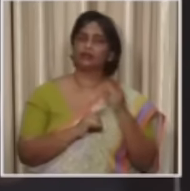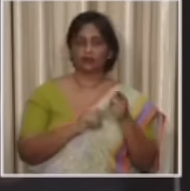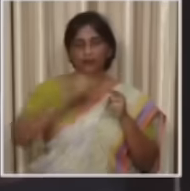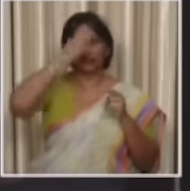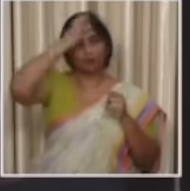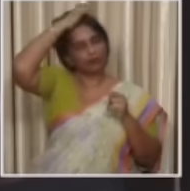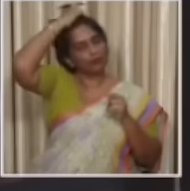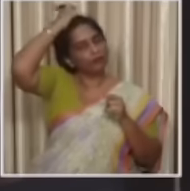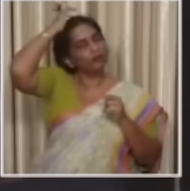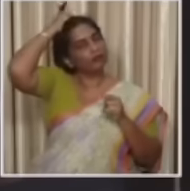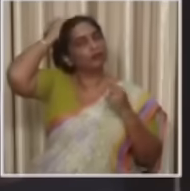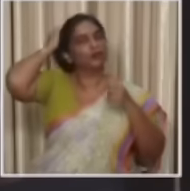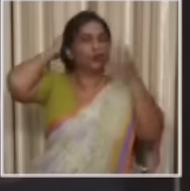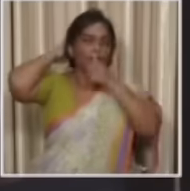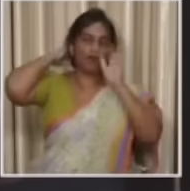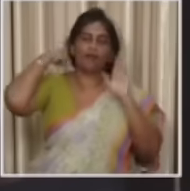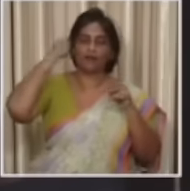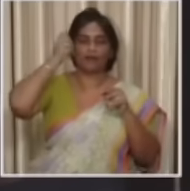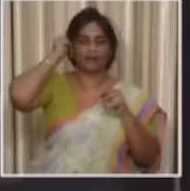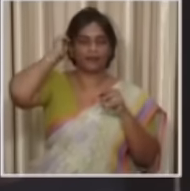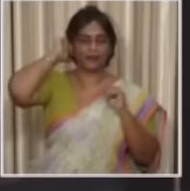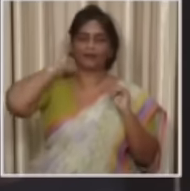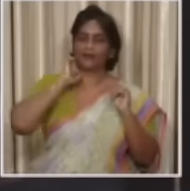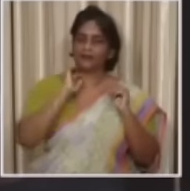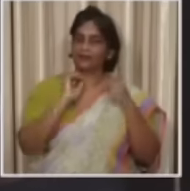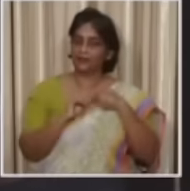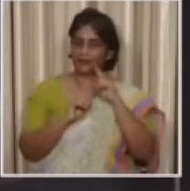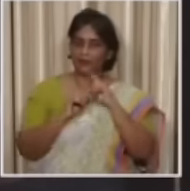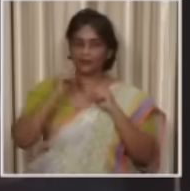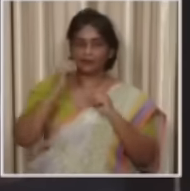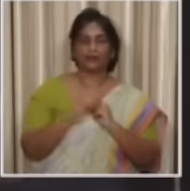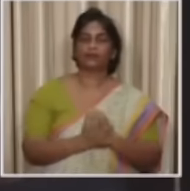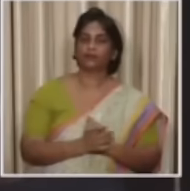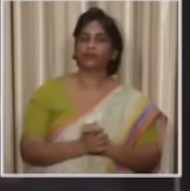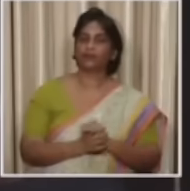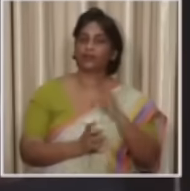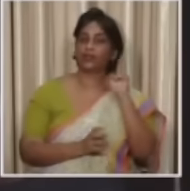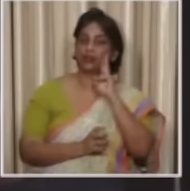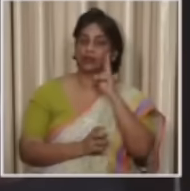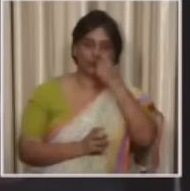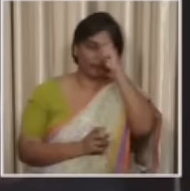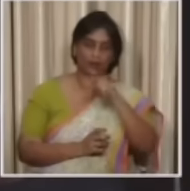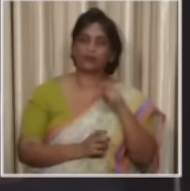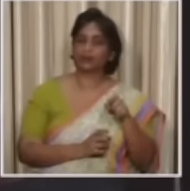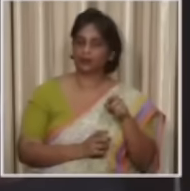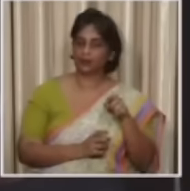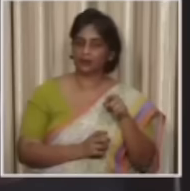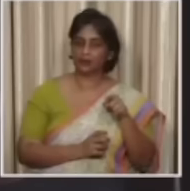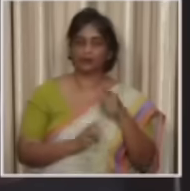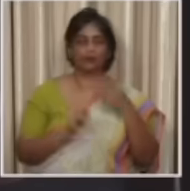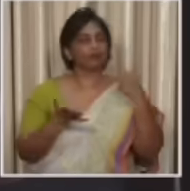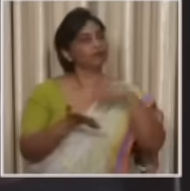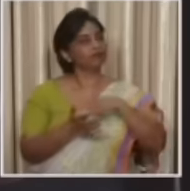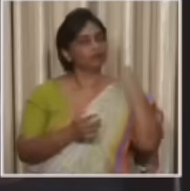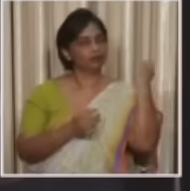ඔක්කොම මාට වර ගහලා තියෙනවා. ඉතින් මම කියන්නේ මෙච්චරයි. මං කියන්නේ රනිල් වික්‍රමසිංහ මහත්තයා දැන් එදා වේදිකාවේ